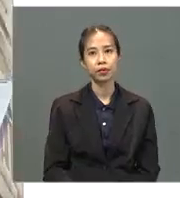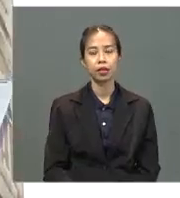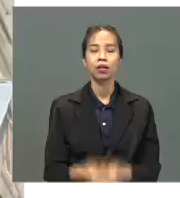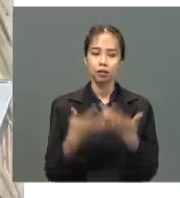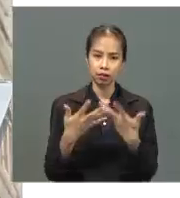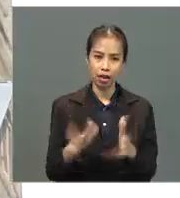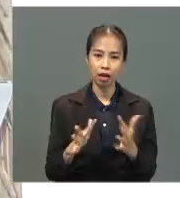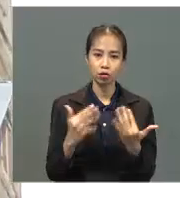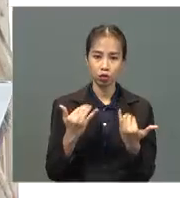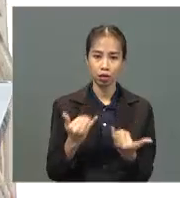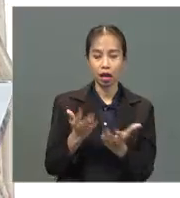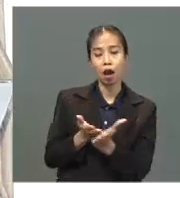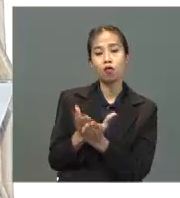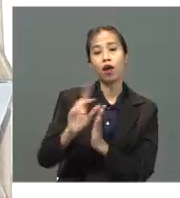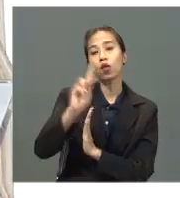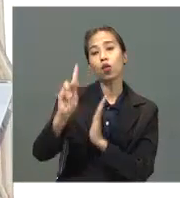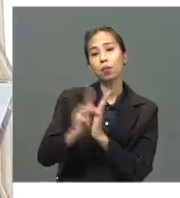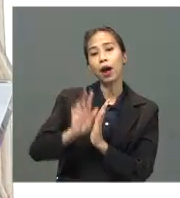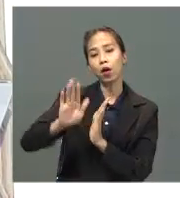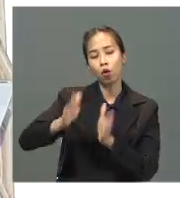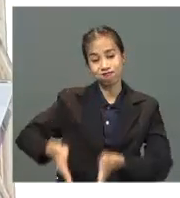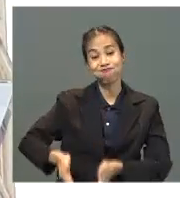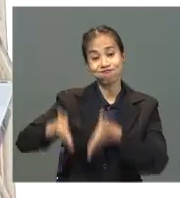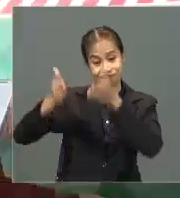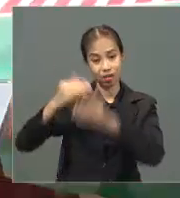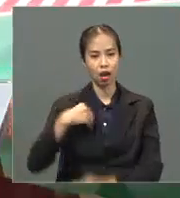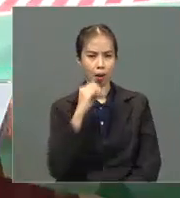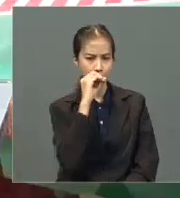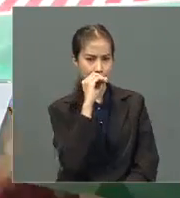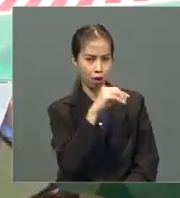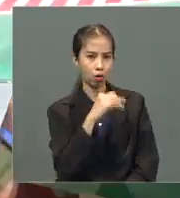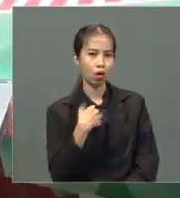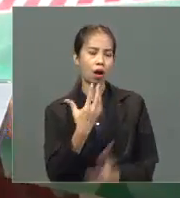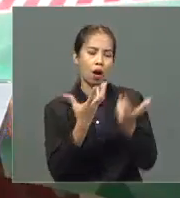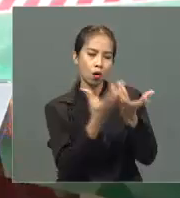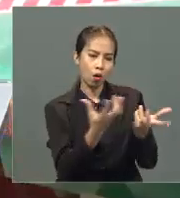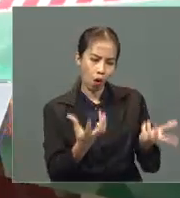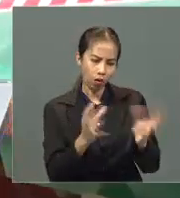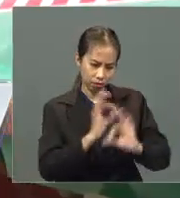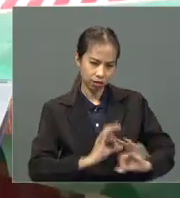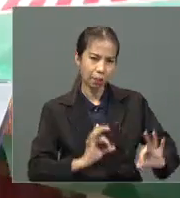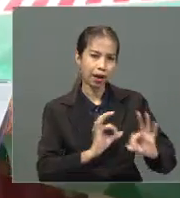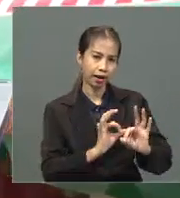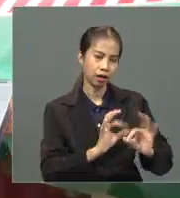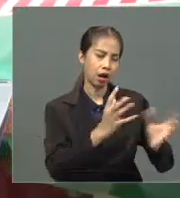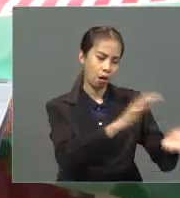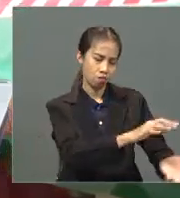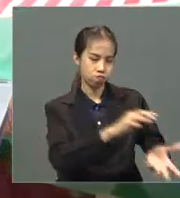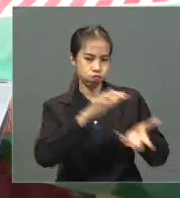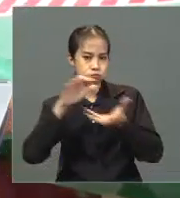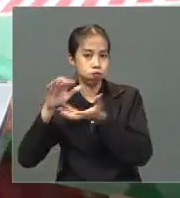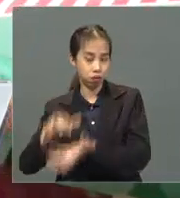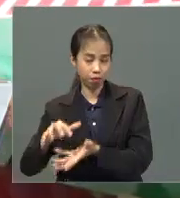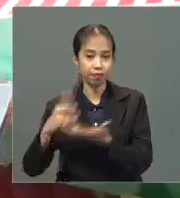ตอนนี้นะคะทางนิติบุคคลนะคะก็ได้ให้ผู้ที่อยู่อาศัยเข้าไปขนของใช้ที่จำเป็นบริเวณด้านในออกมาค่ะ